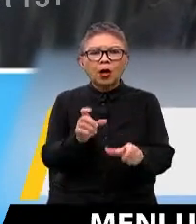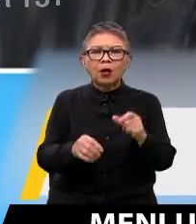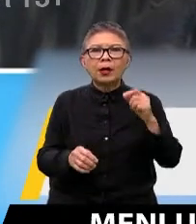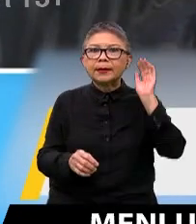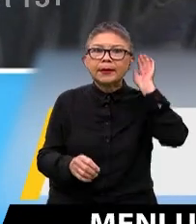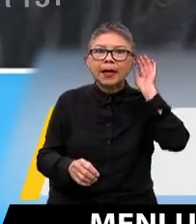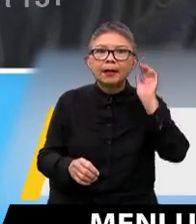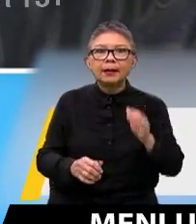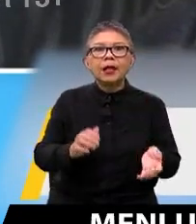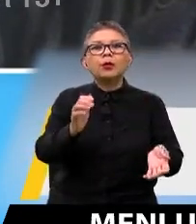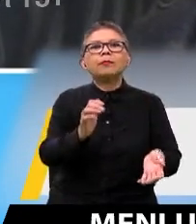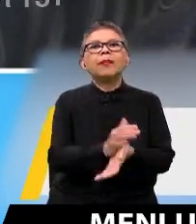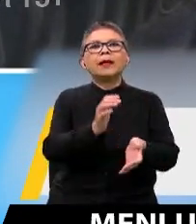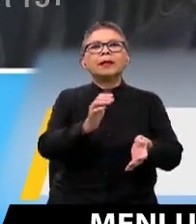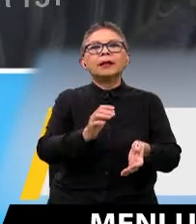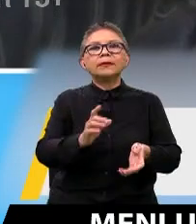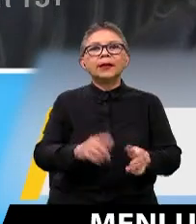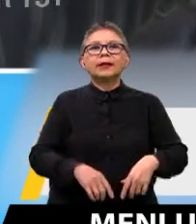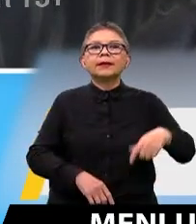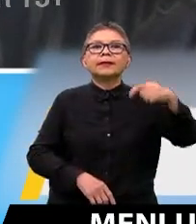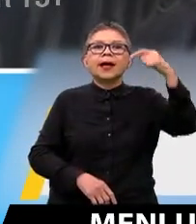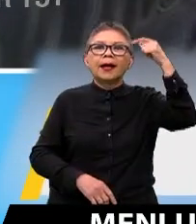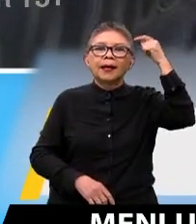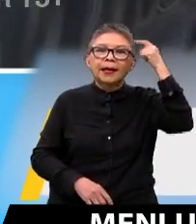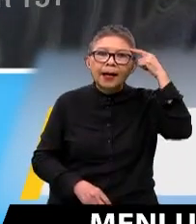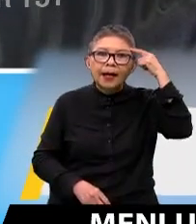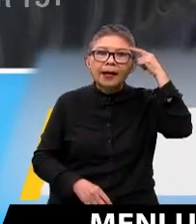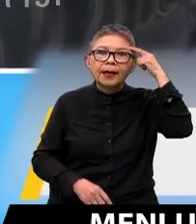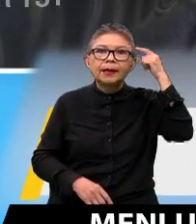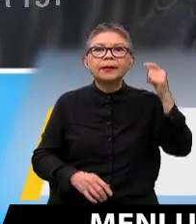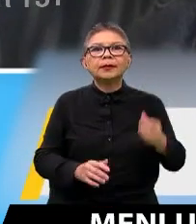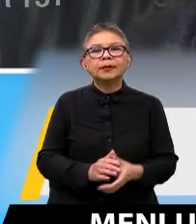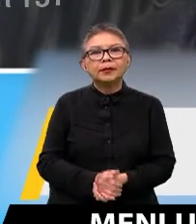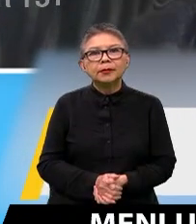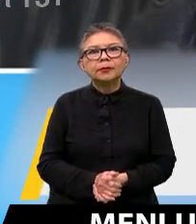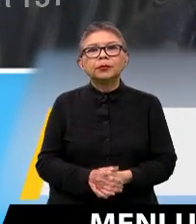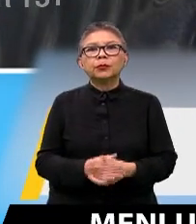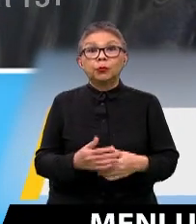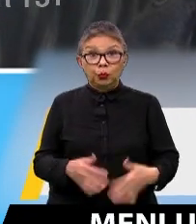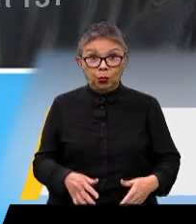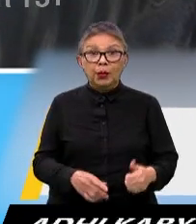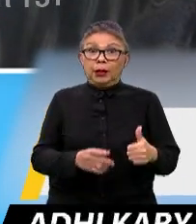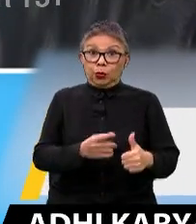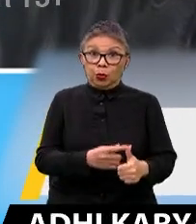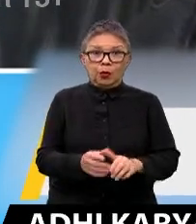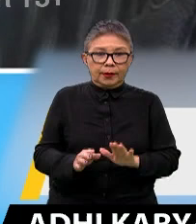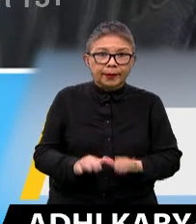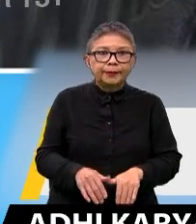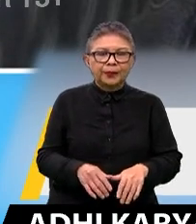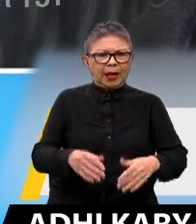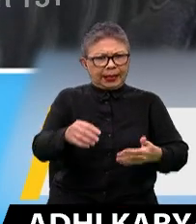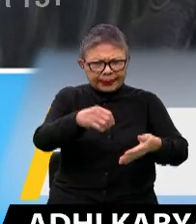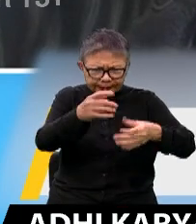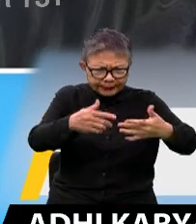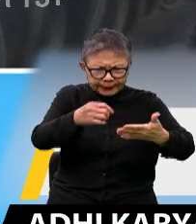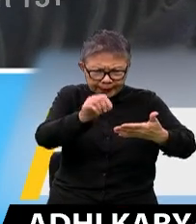Amanda ini adalah mantan kekasih dari tersangka, Mbak. Gitu. Nah, setelah dicek lagi